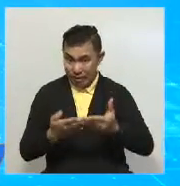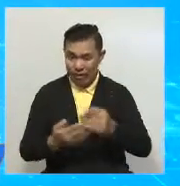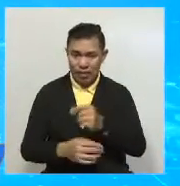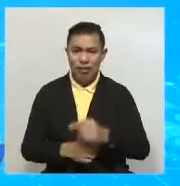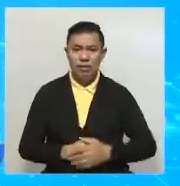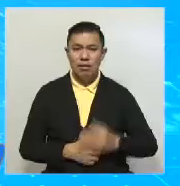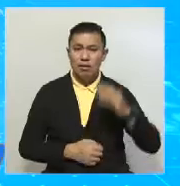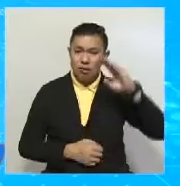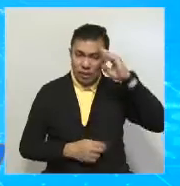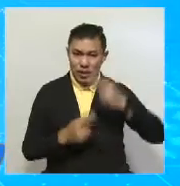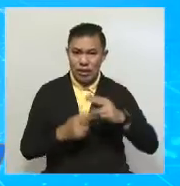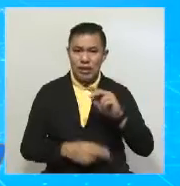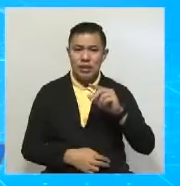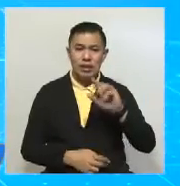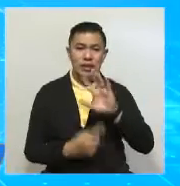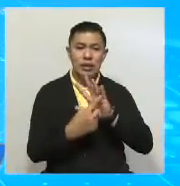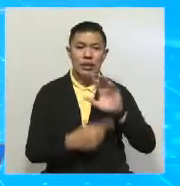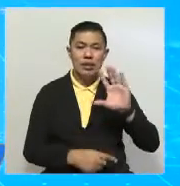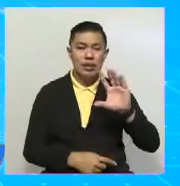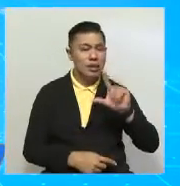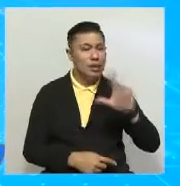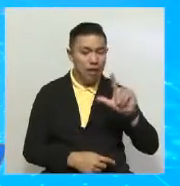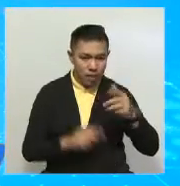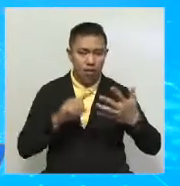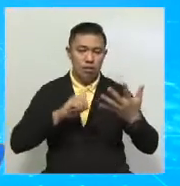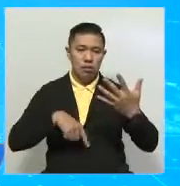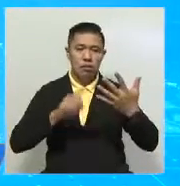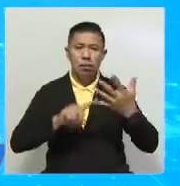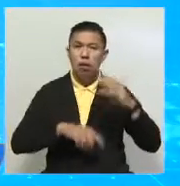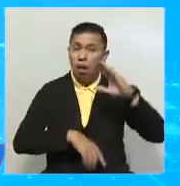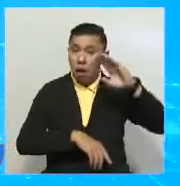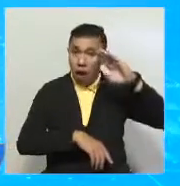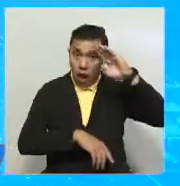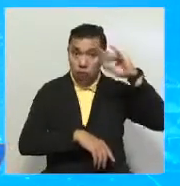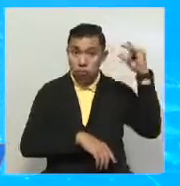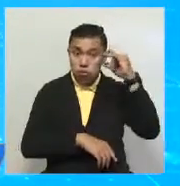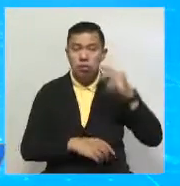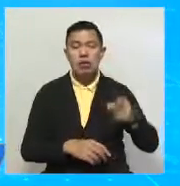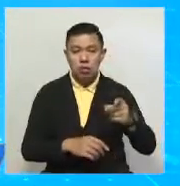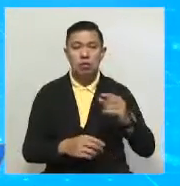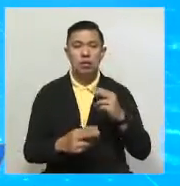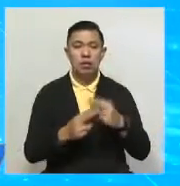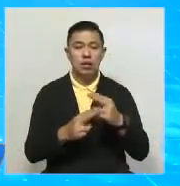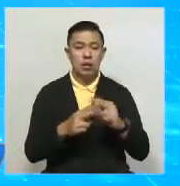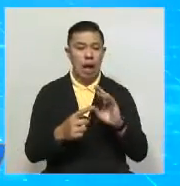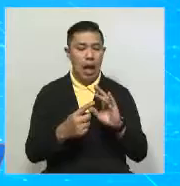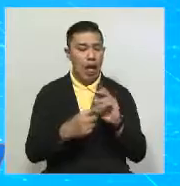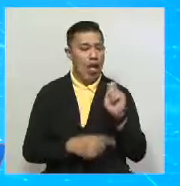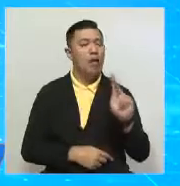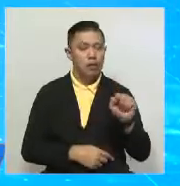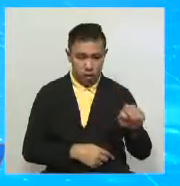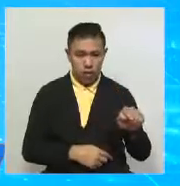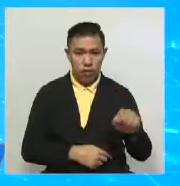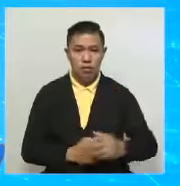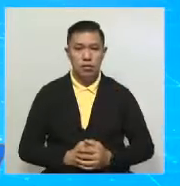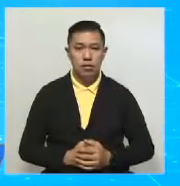ลเรือเอกลือชัยรุจดิษฐ์และผู้บัญชาการทหารอากาศมีพลอากาศเอกชัยพฤกษ์ดิษยะจะดิษยะขออ